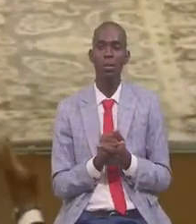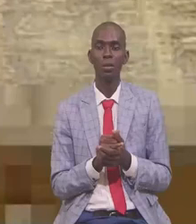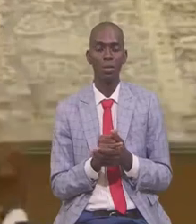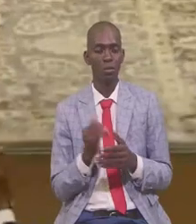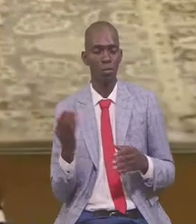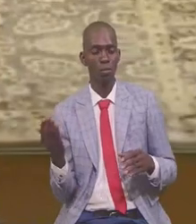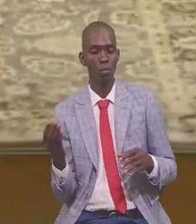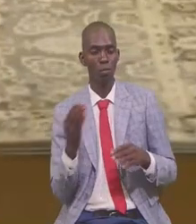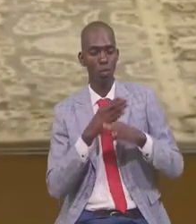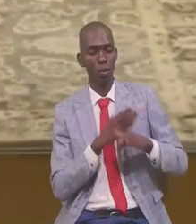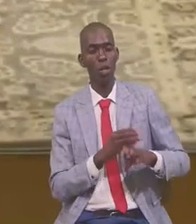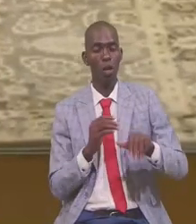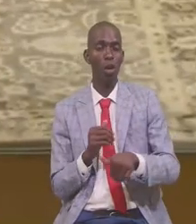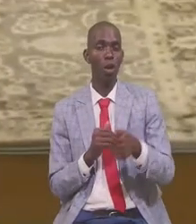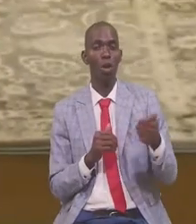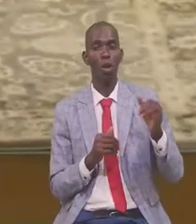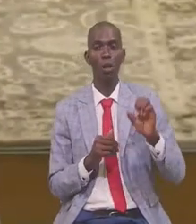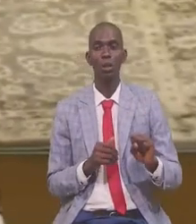qui séparent les autres